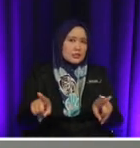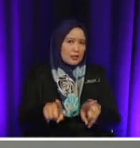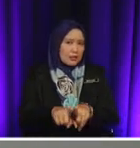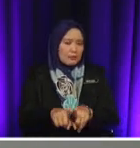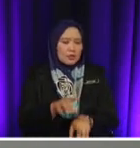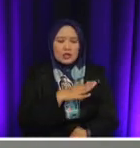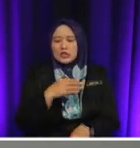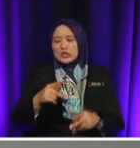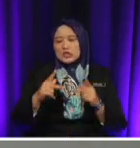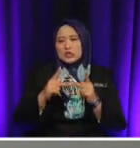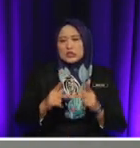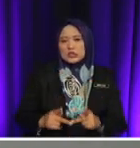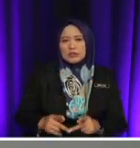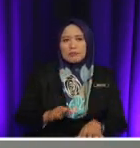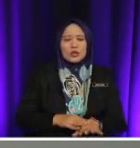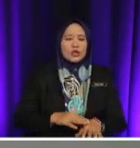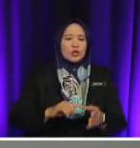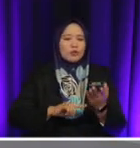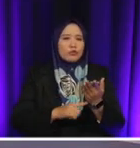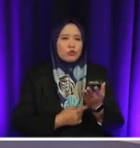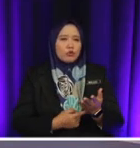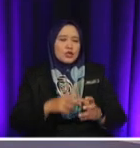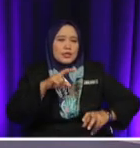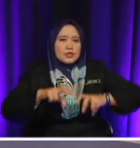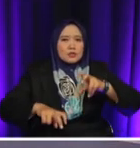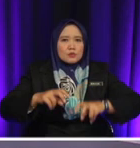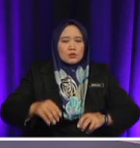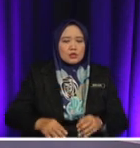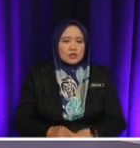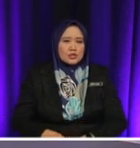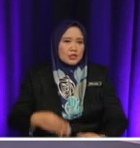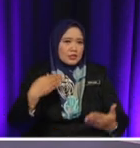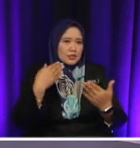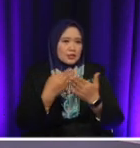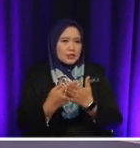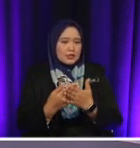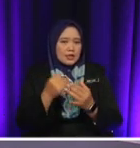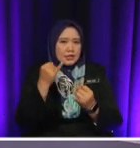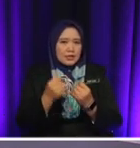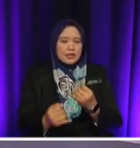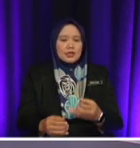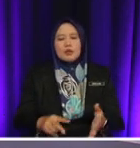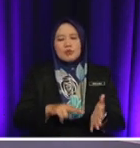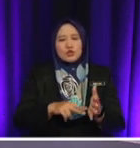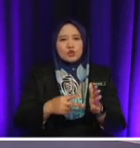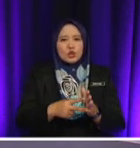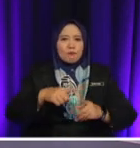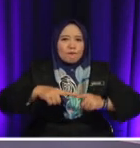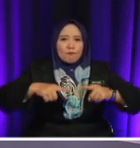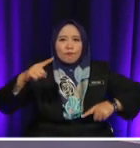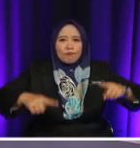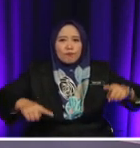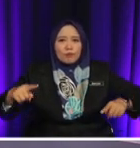sampai akhir eksperimen kita kenali dia sebagai pembolehubah dimalarkan okey dan yang kedua pembolehubah